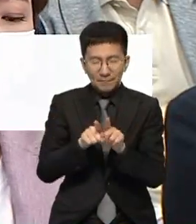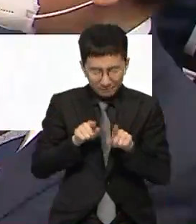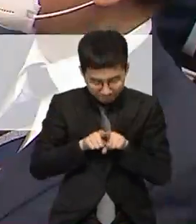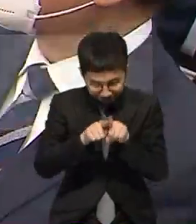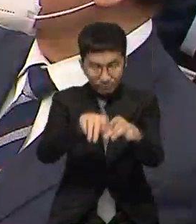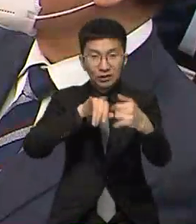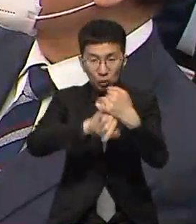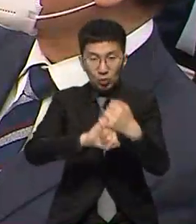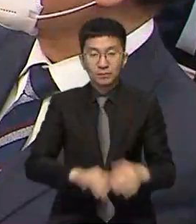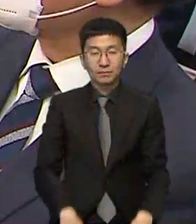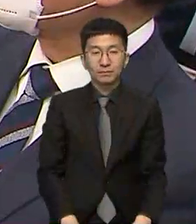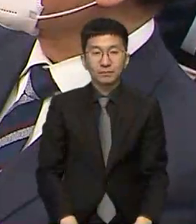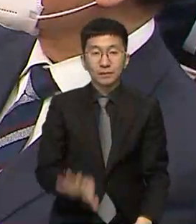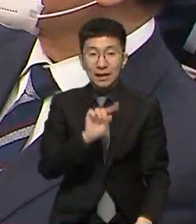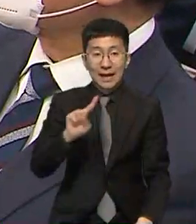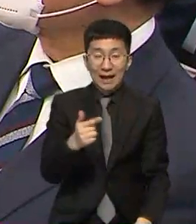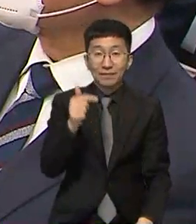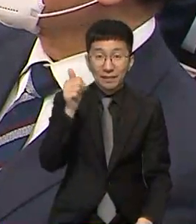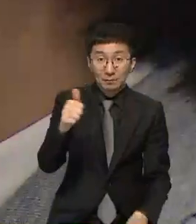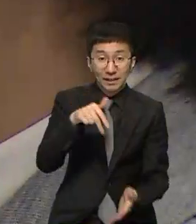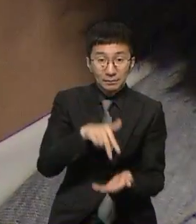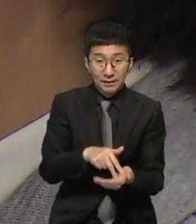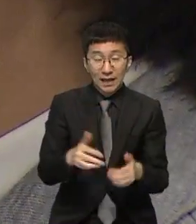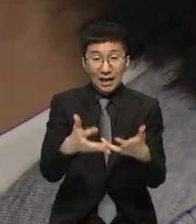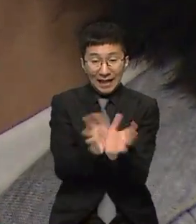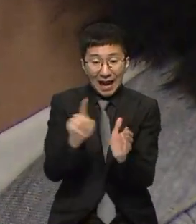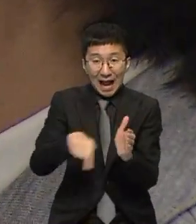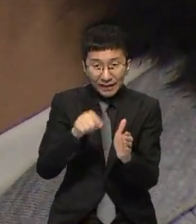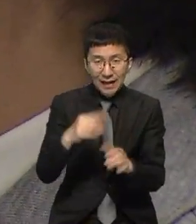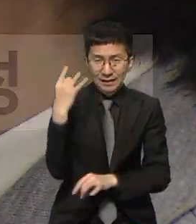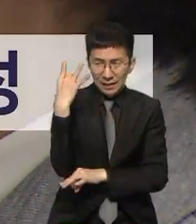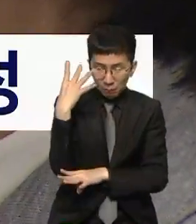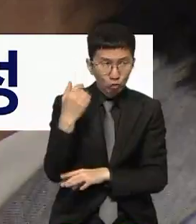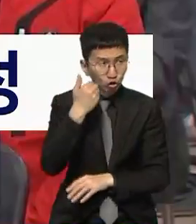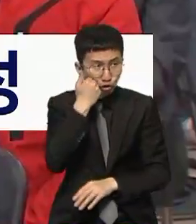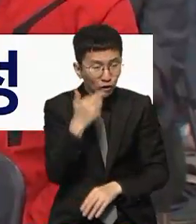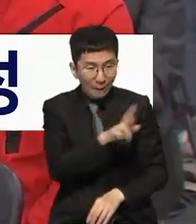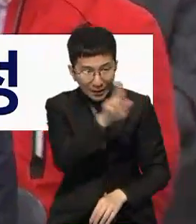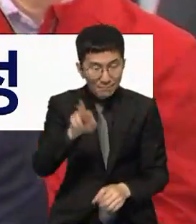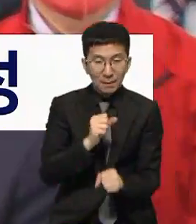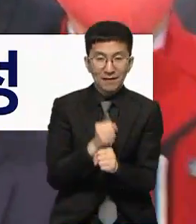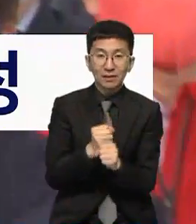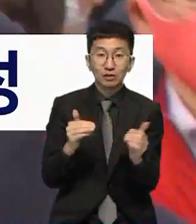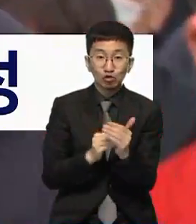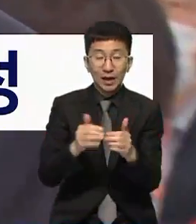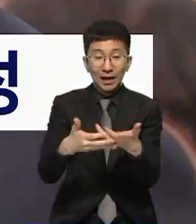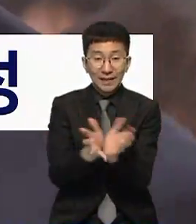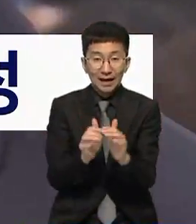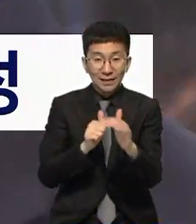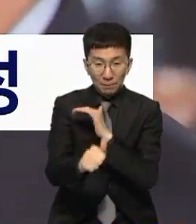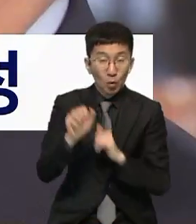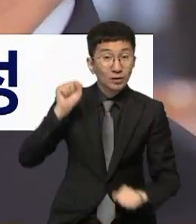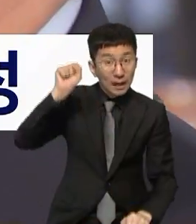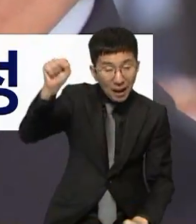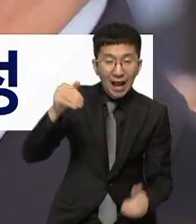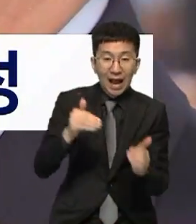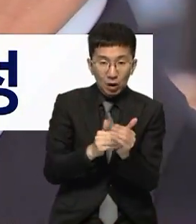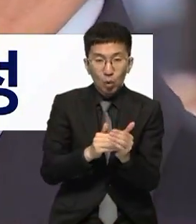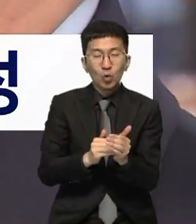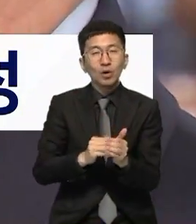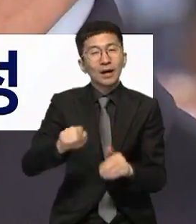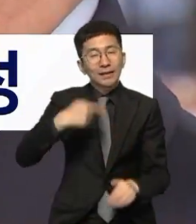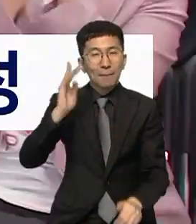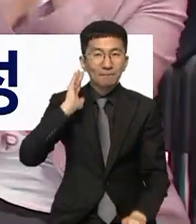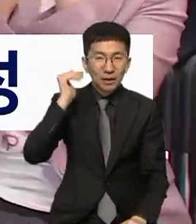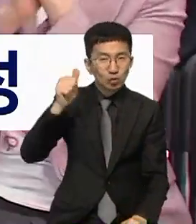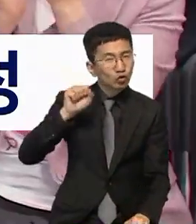하겠습니다. 안 의원은 먼저 당내 입지를 다진 뒤 내년에 당권 도전에 나서고 이어 차기 대선까지 염두에 두고 있다는